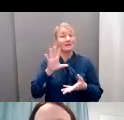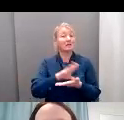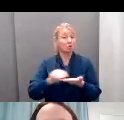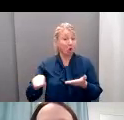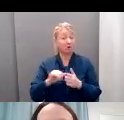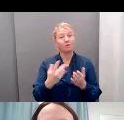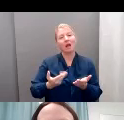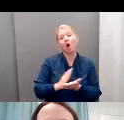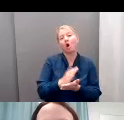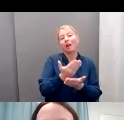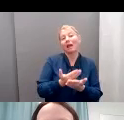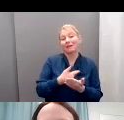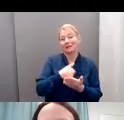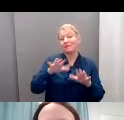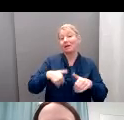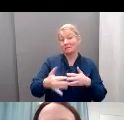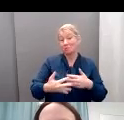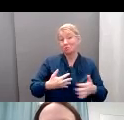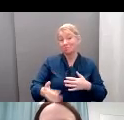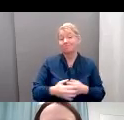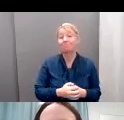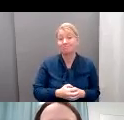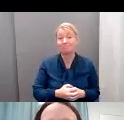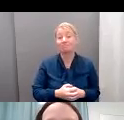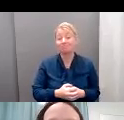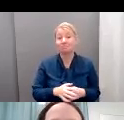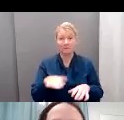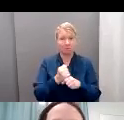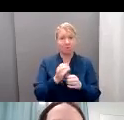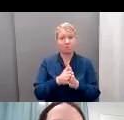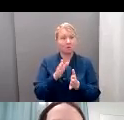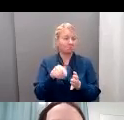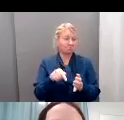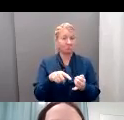en kartläggning som vi har gjort under det senaste året.